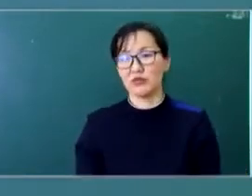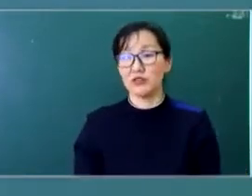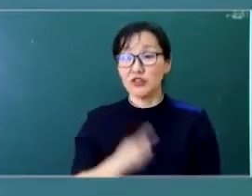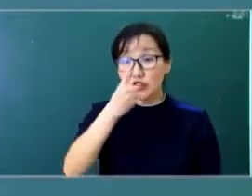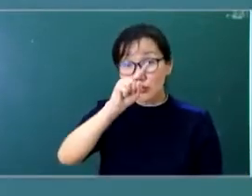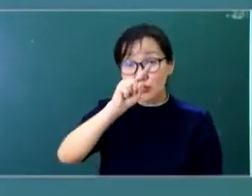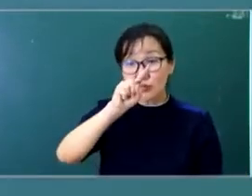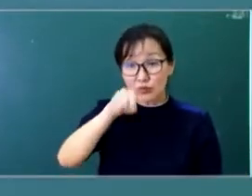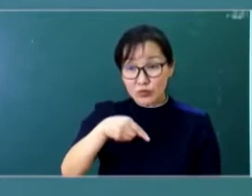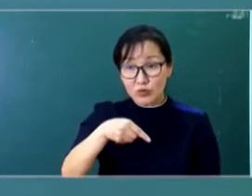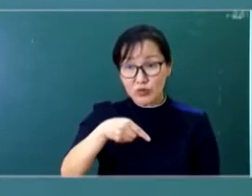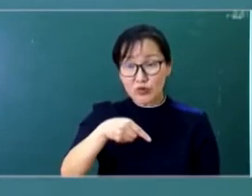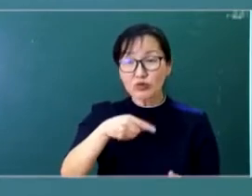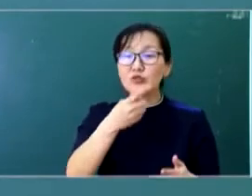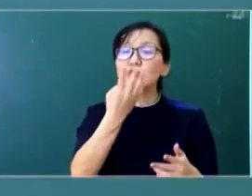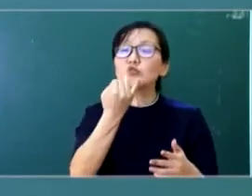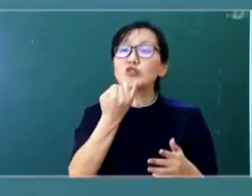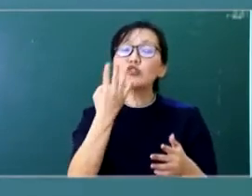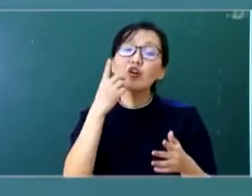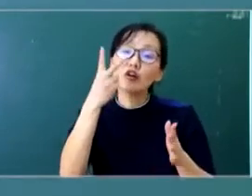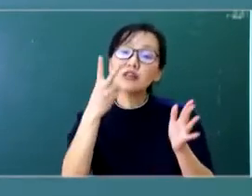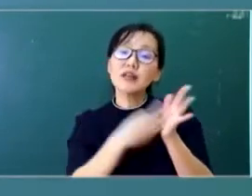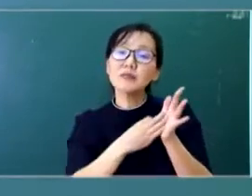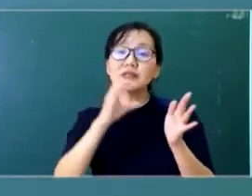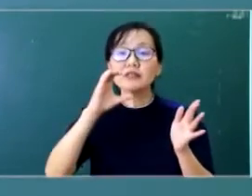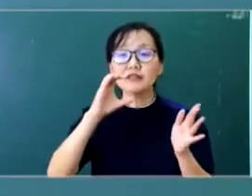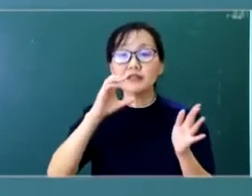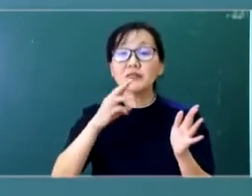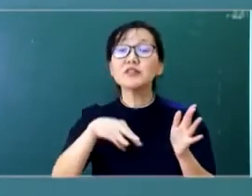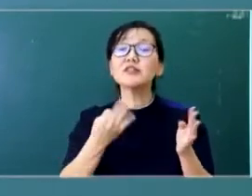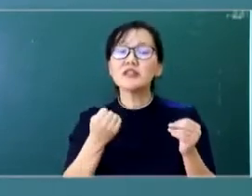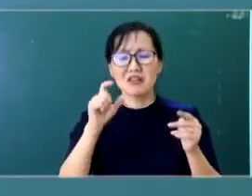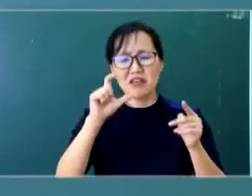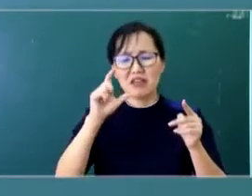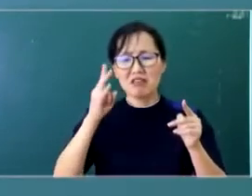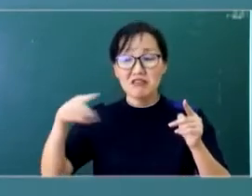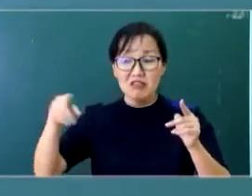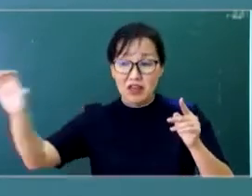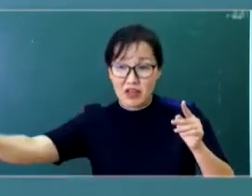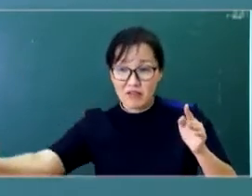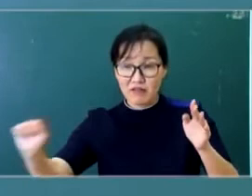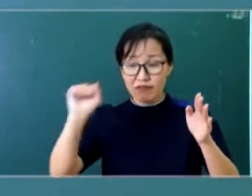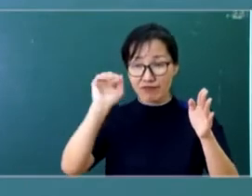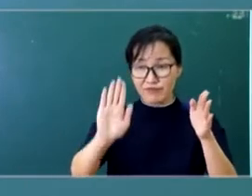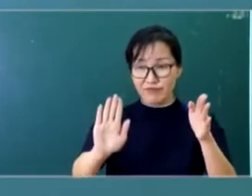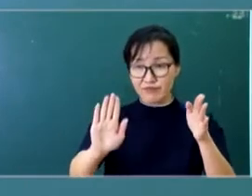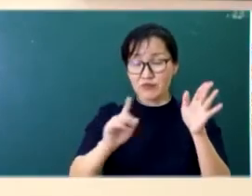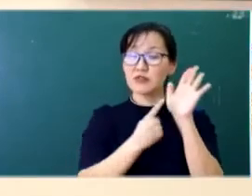За тэгвэл 128 см-ийг бид нар ийм олон хэлбэрээр бичиж болж байна. За тэгвэл эндээс бид нар нэг